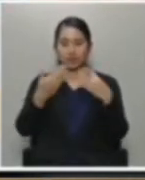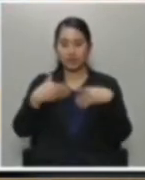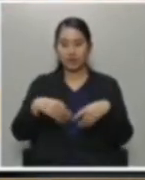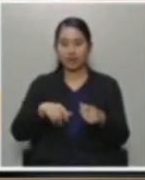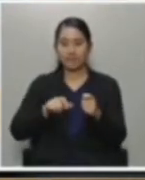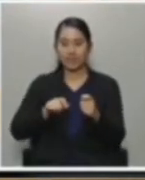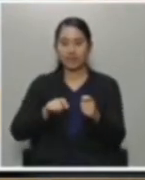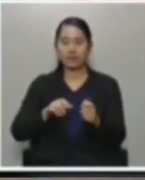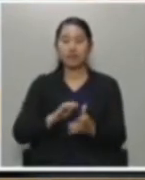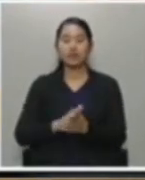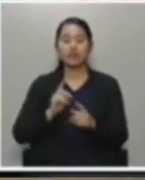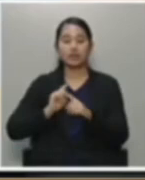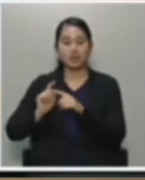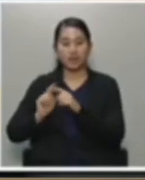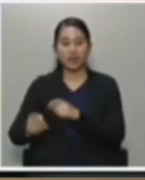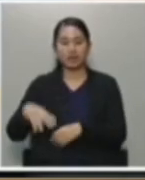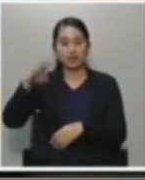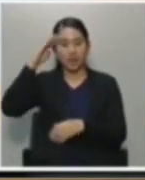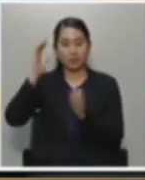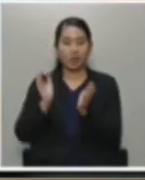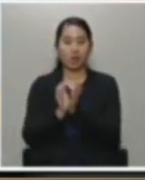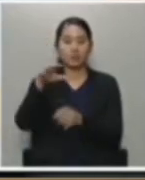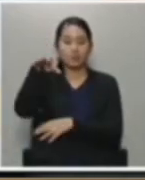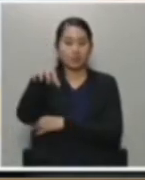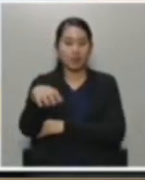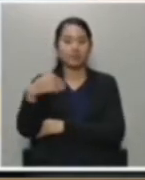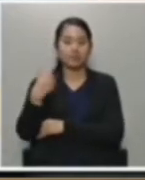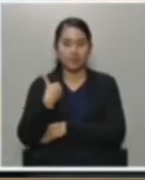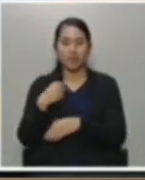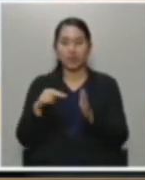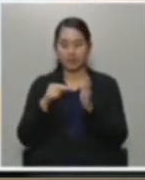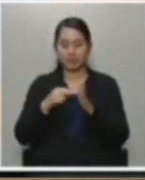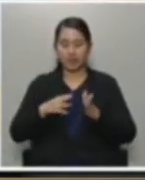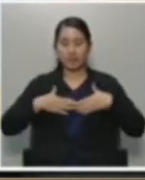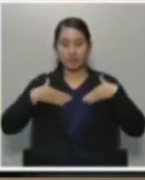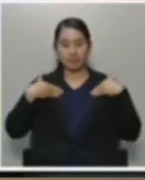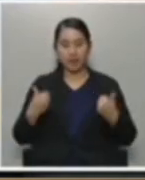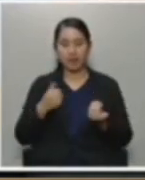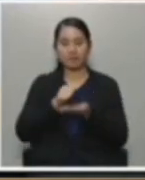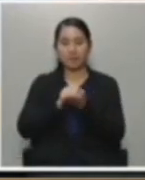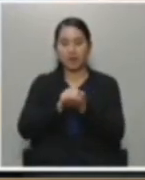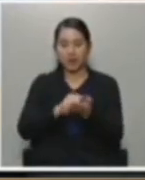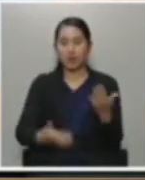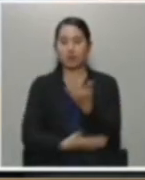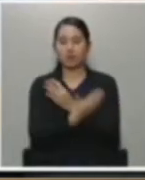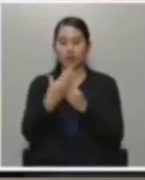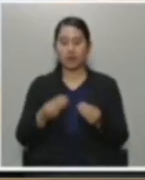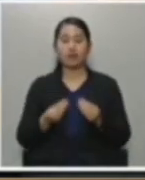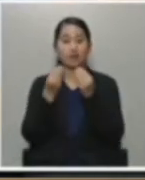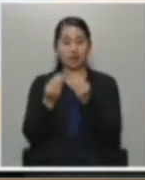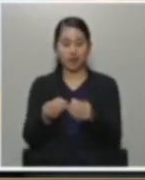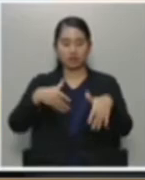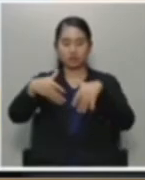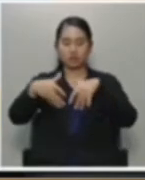จก็อยู่ที่อำเภอเพราะฉะนั้นความที่จะสะดวกสบายหรือจะเปิดโอกาสให้ประชาชนได้เข้าถึง